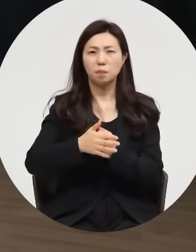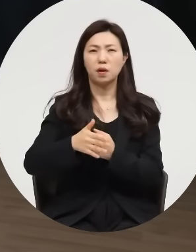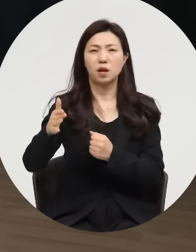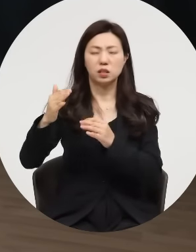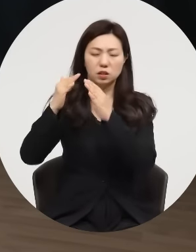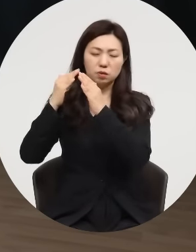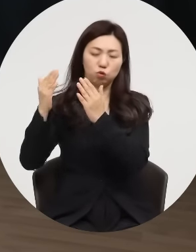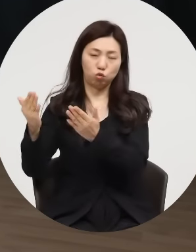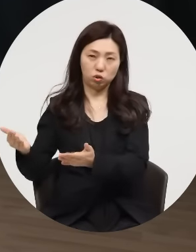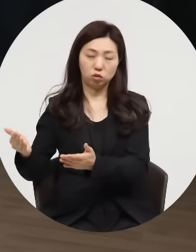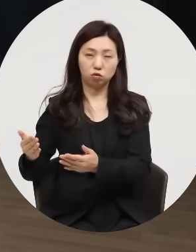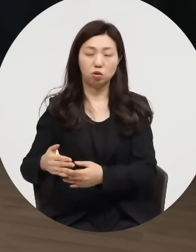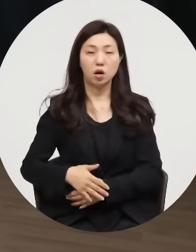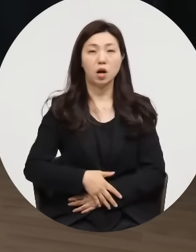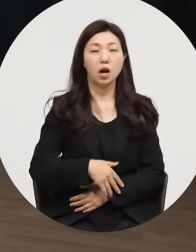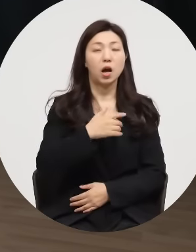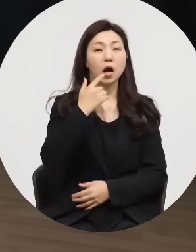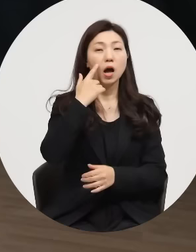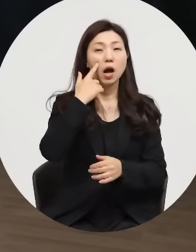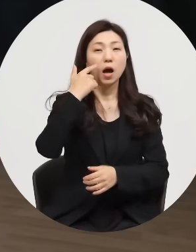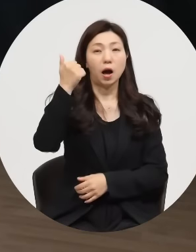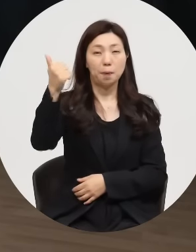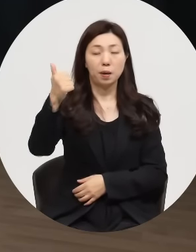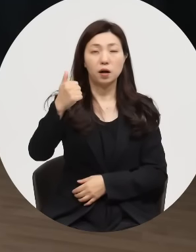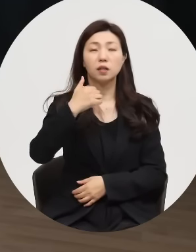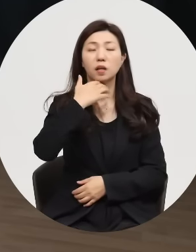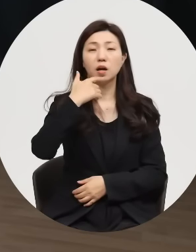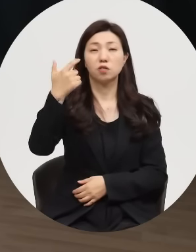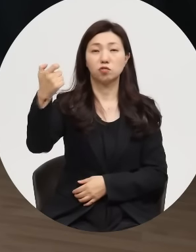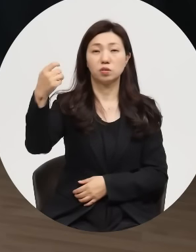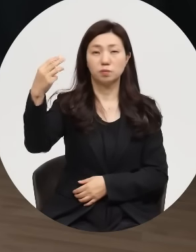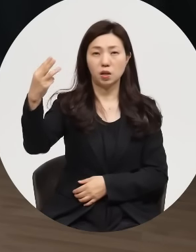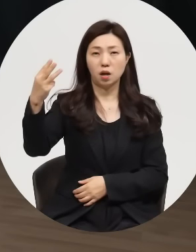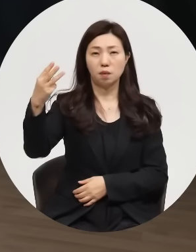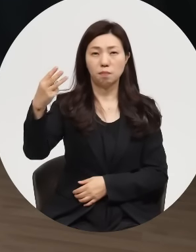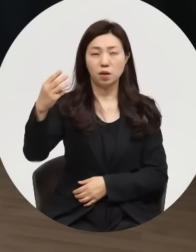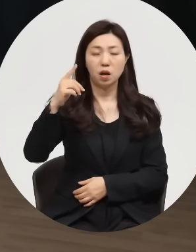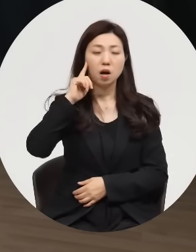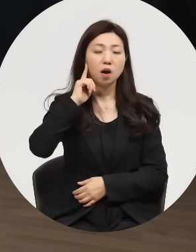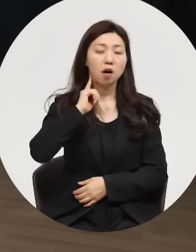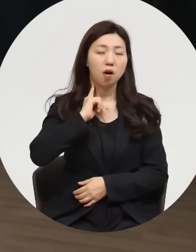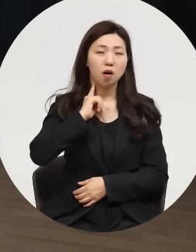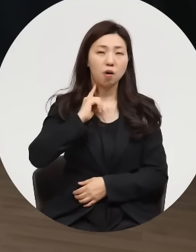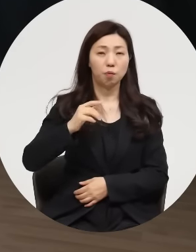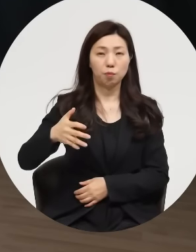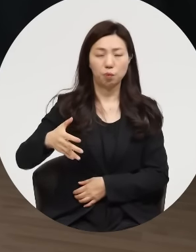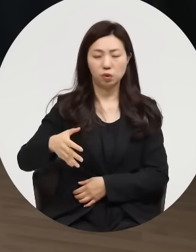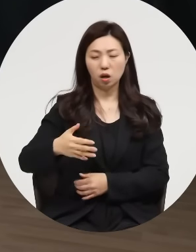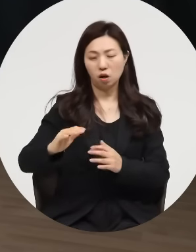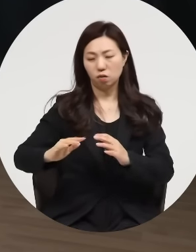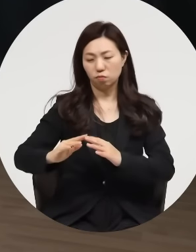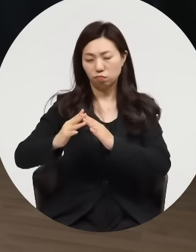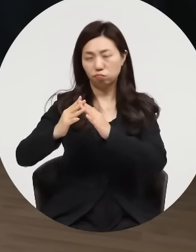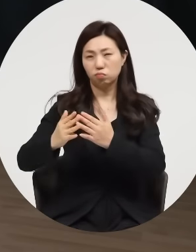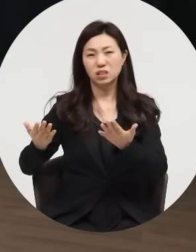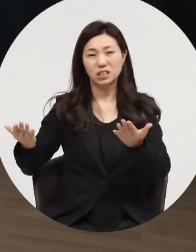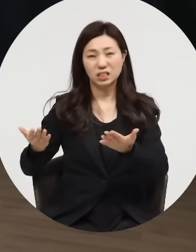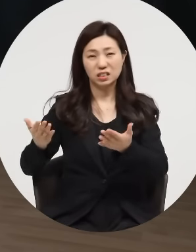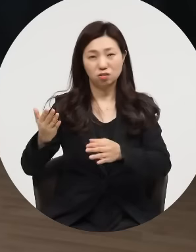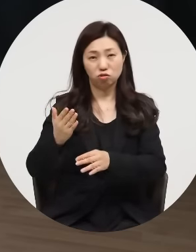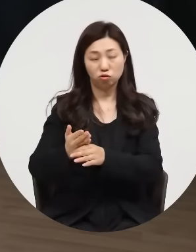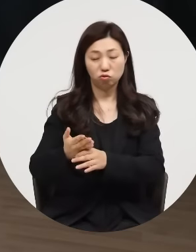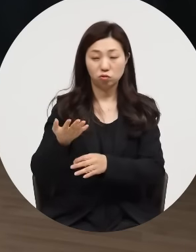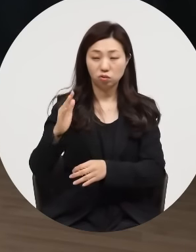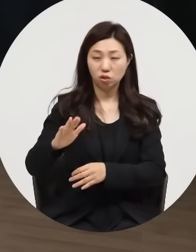집에서 쉬고 계시고, 아버지는 63세에 저혈당에 몸이 안 좋으신데, 노가다를 하고 계십니다.